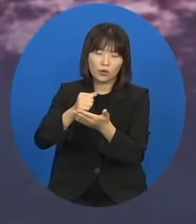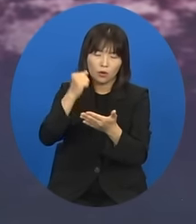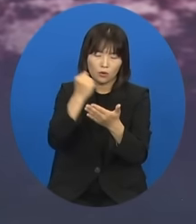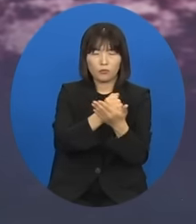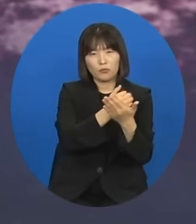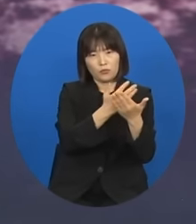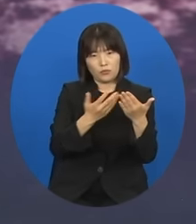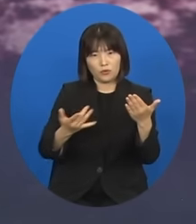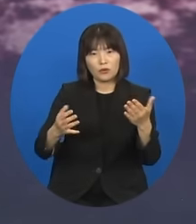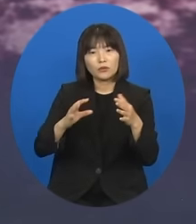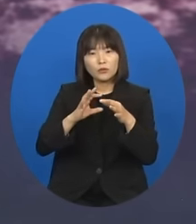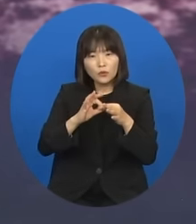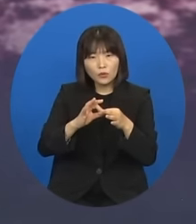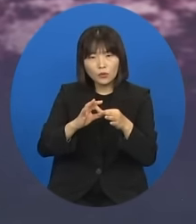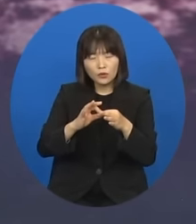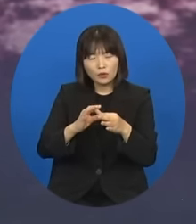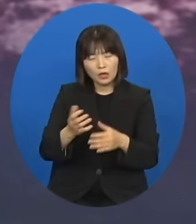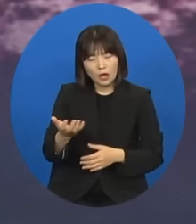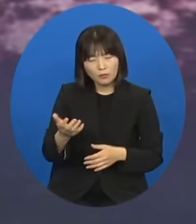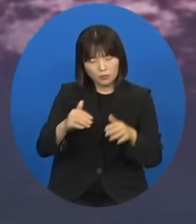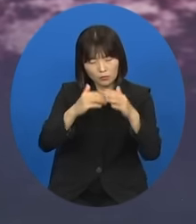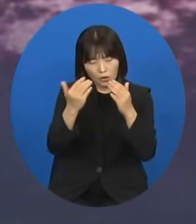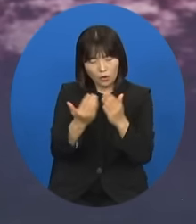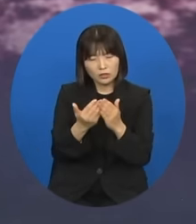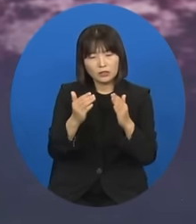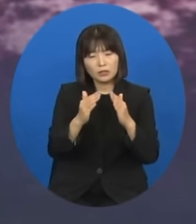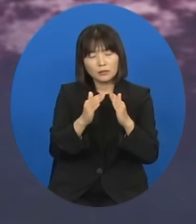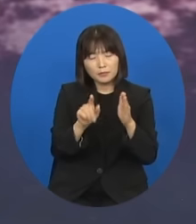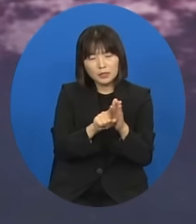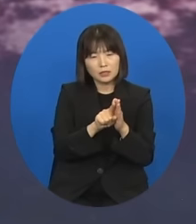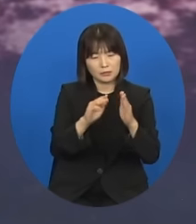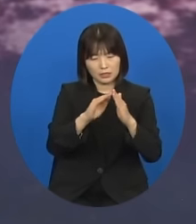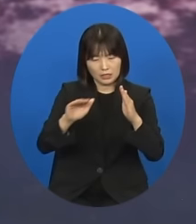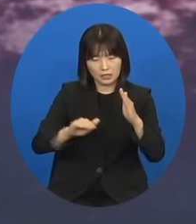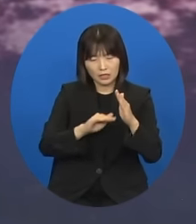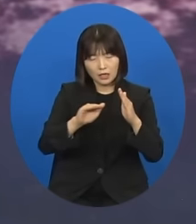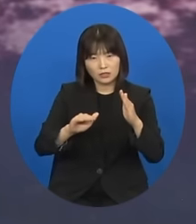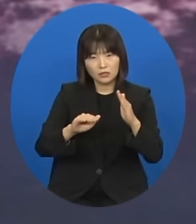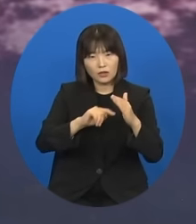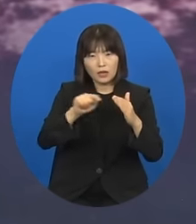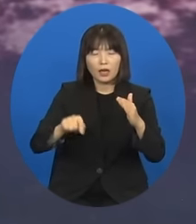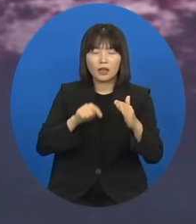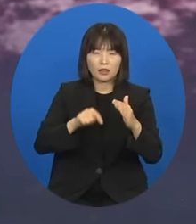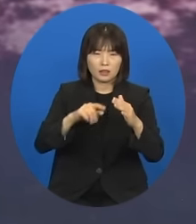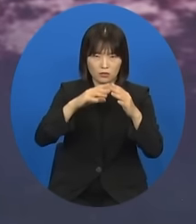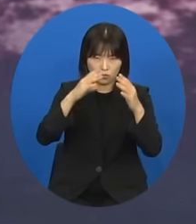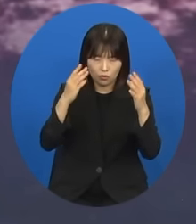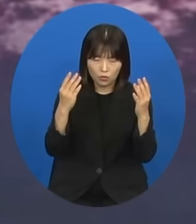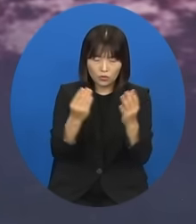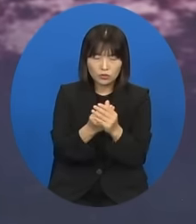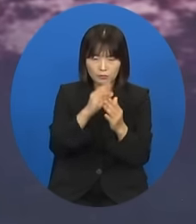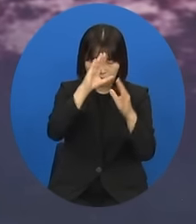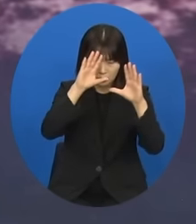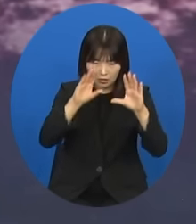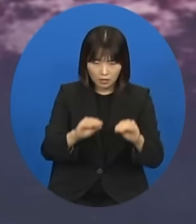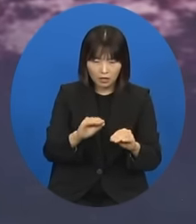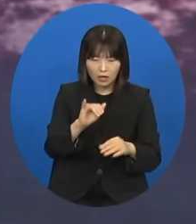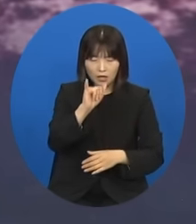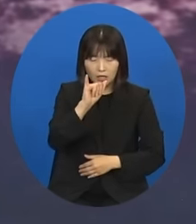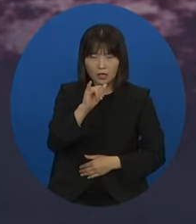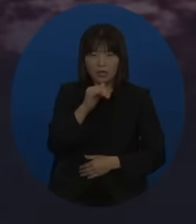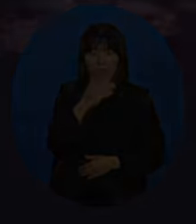통해서 오늘 아픈 모든이 믿음의 가정 가운데 온전한 치유가 임하기를 우리 주님의 이름으로